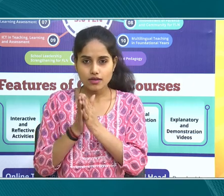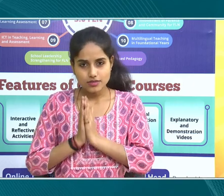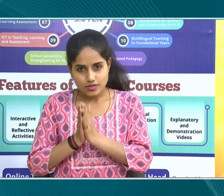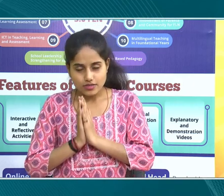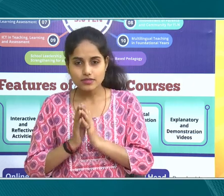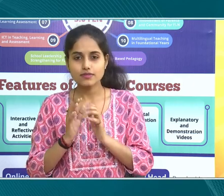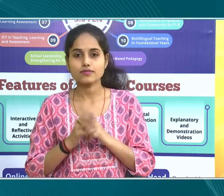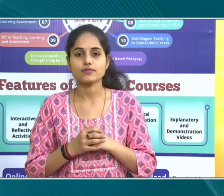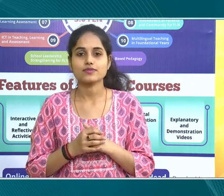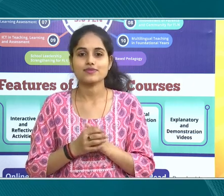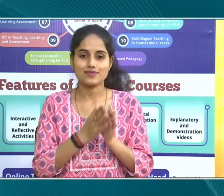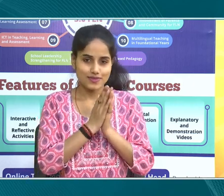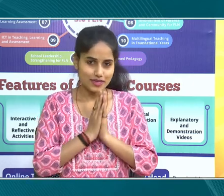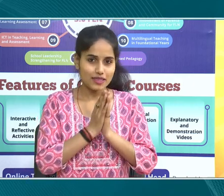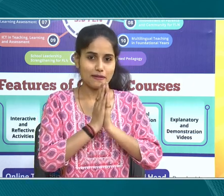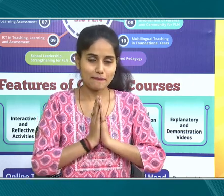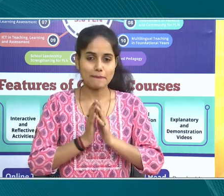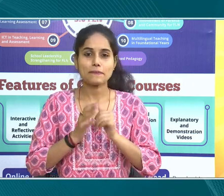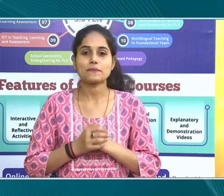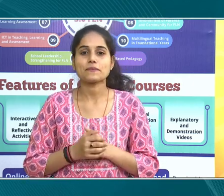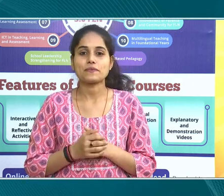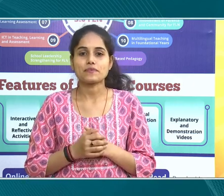आपका बहुत-बहुत स्वागत है नमस्कार